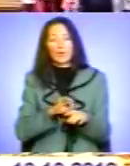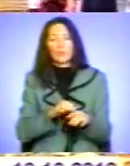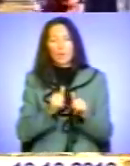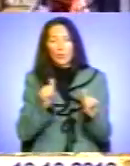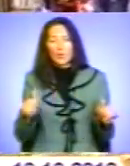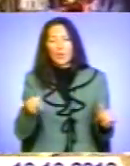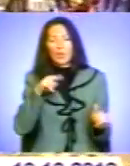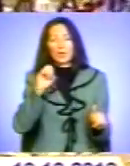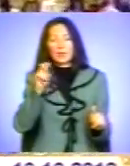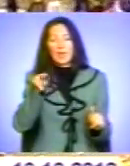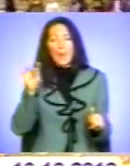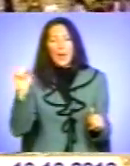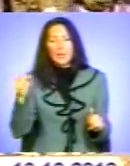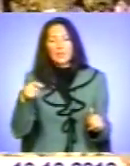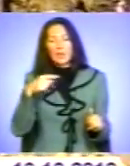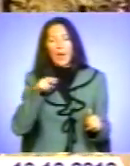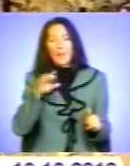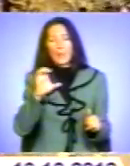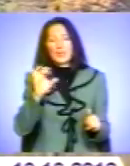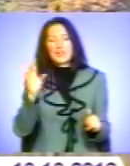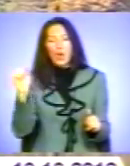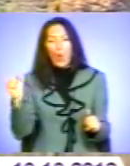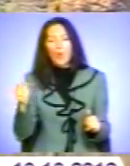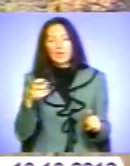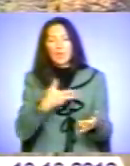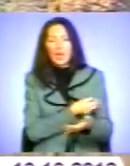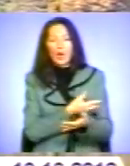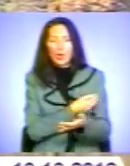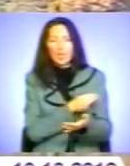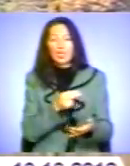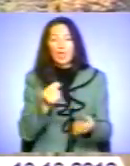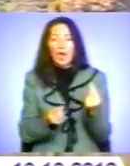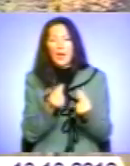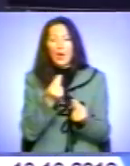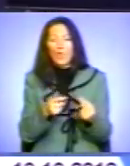алкогольна, наркотична, ігрова та інші залежності. Половина психічних хвороб є